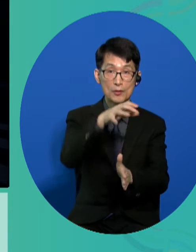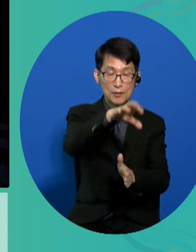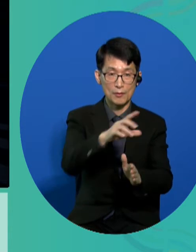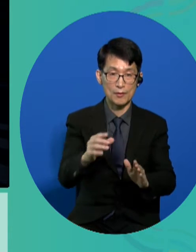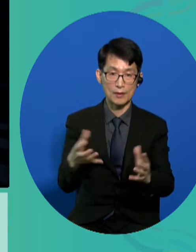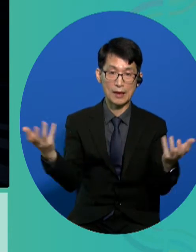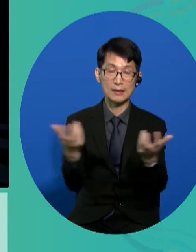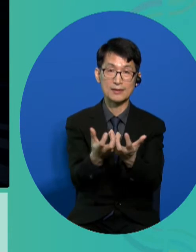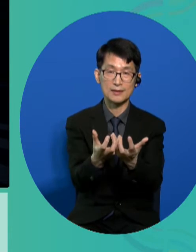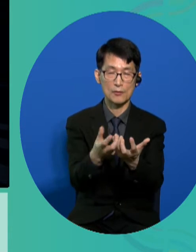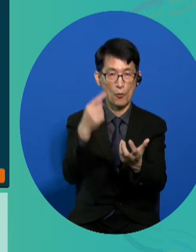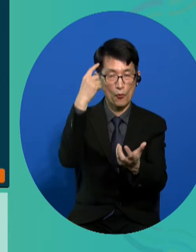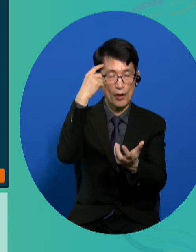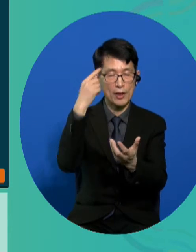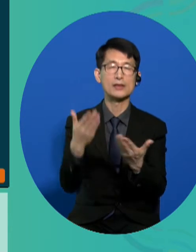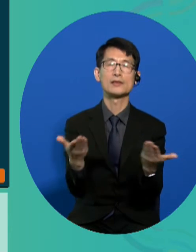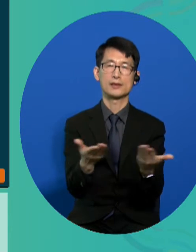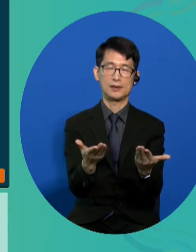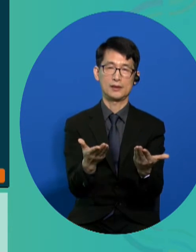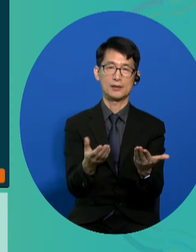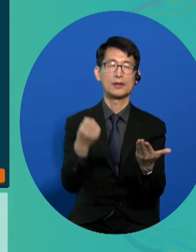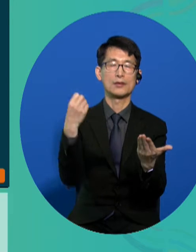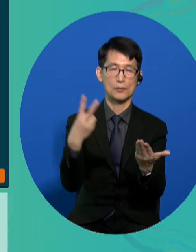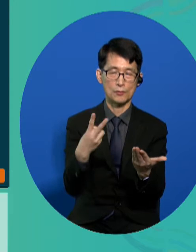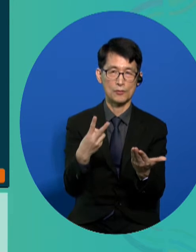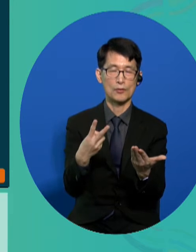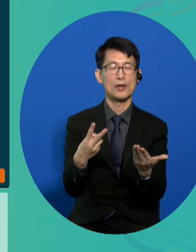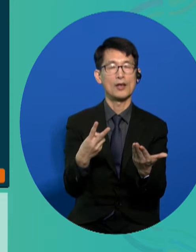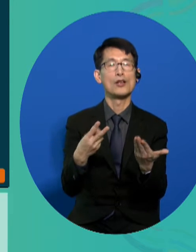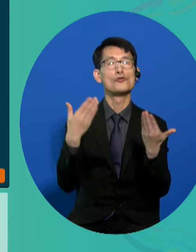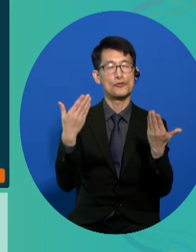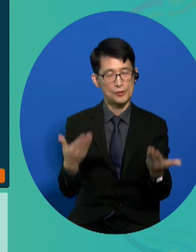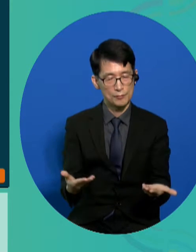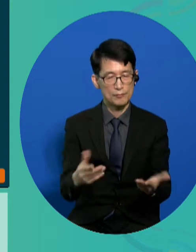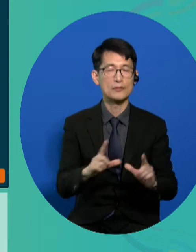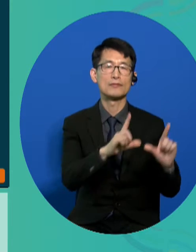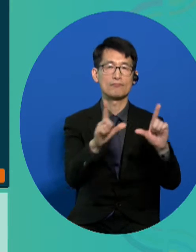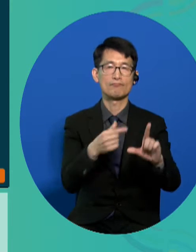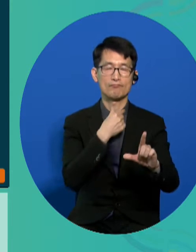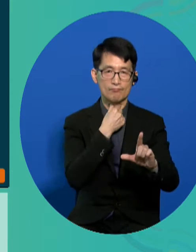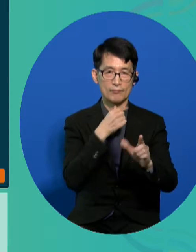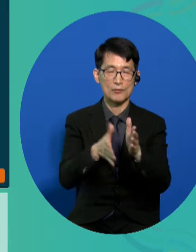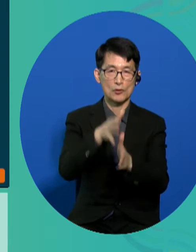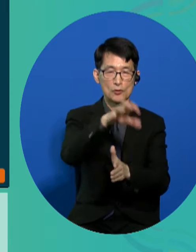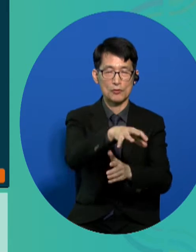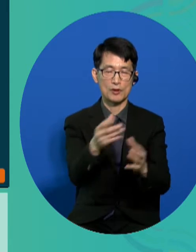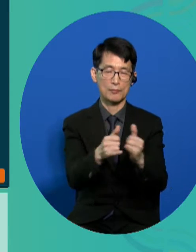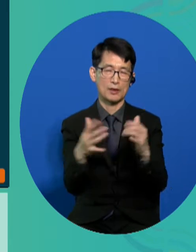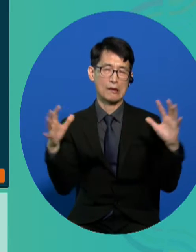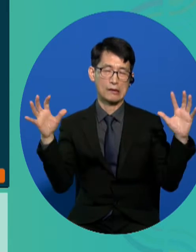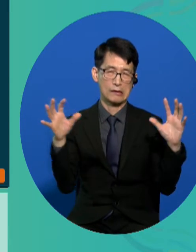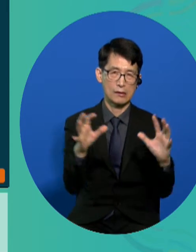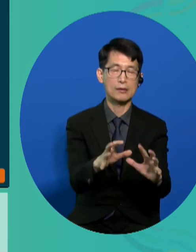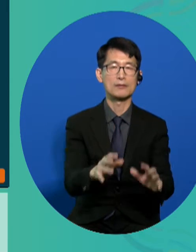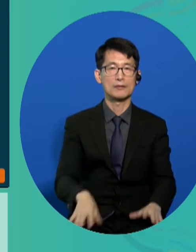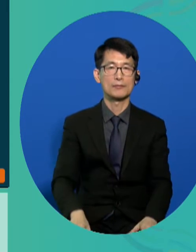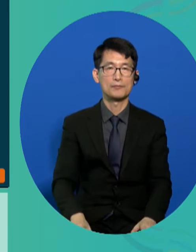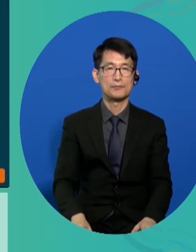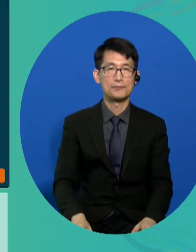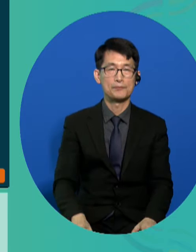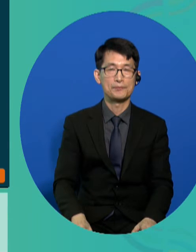즐기는 곳이라고 말합니다. 맞습니다. 오늘날 도시는 이러한 글로벌 디지털 전환의 선두에 서 있습니다.